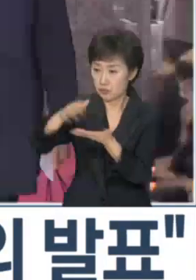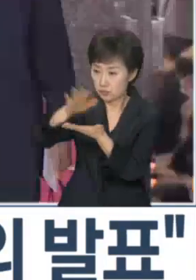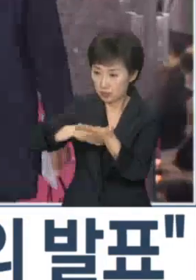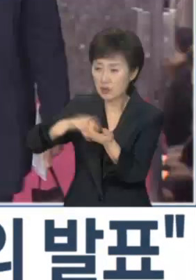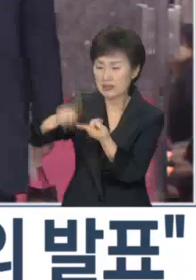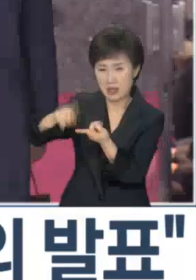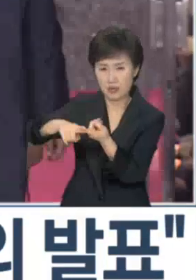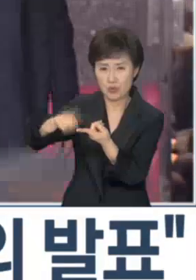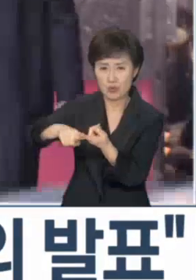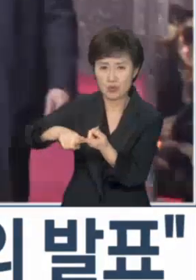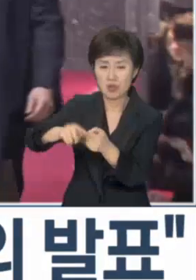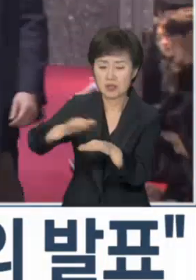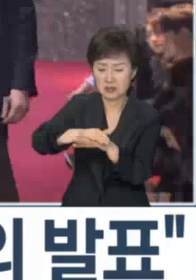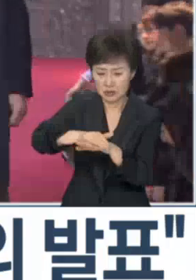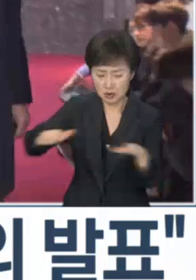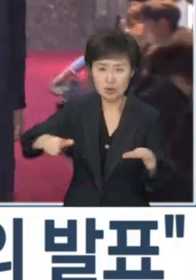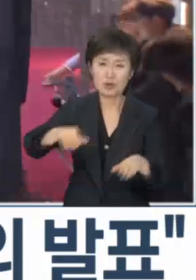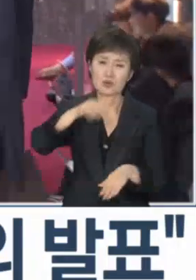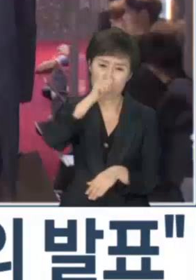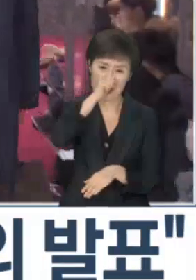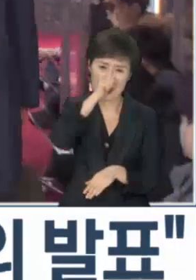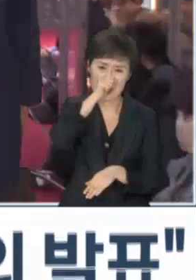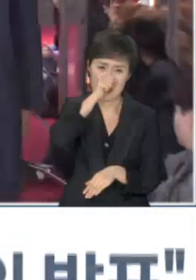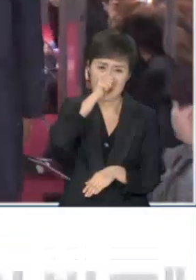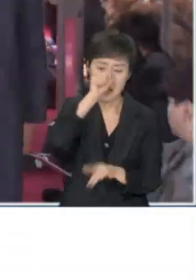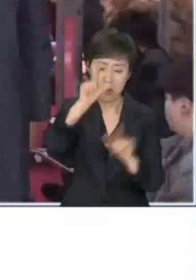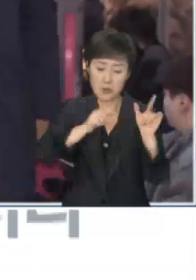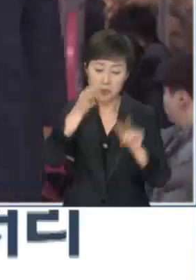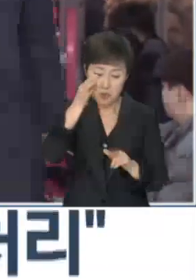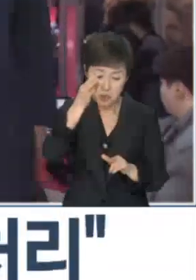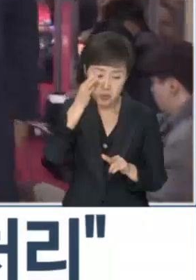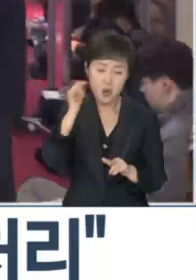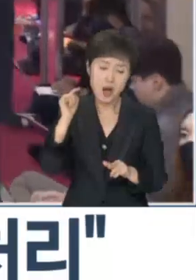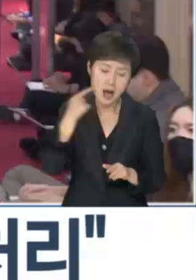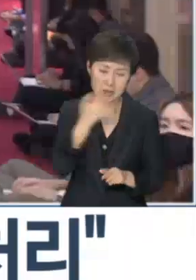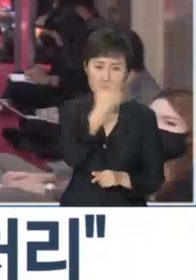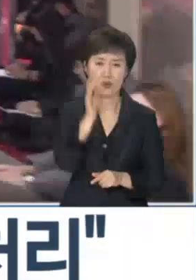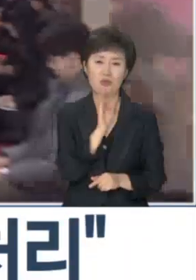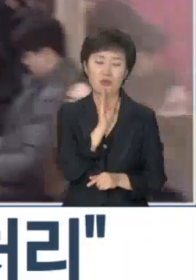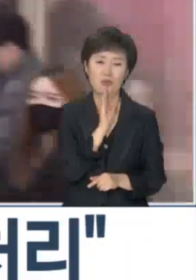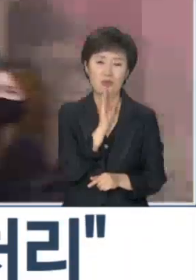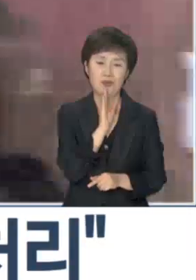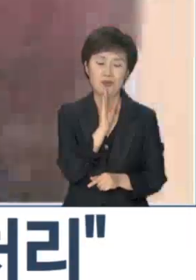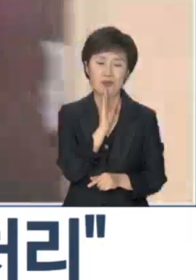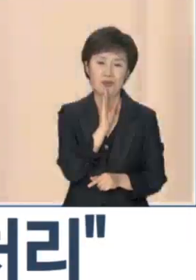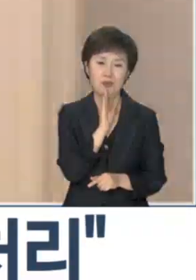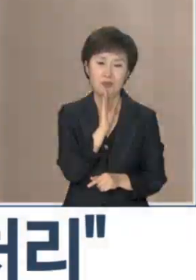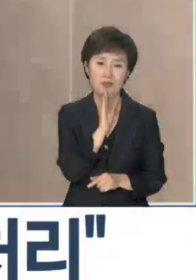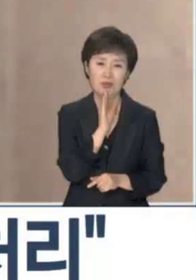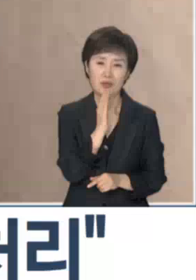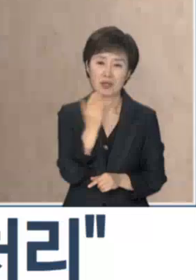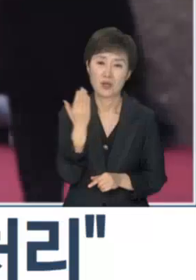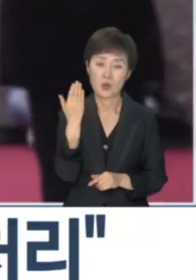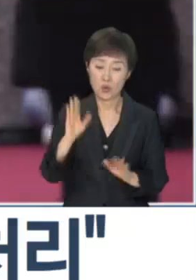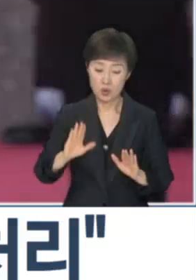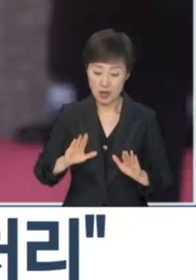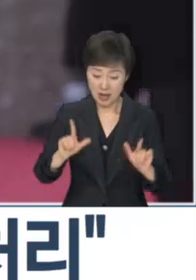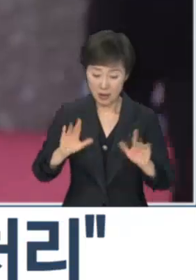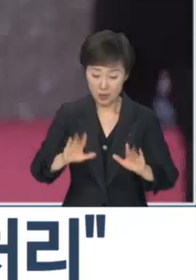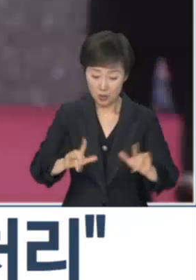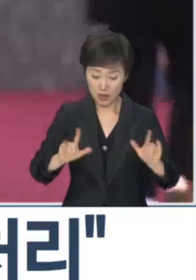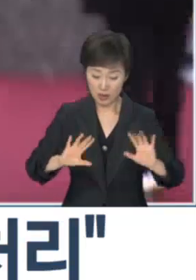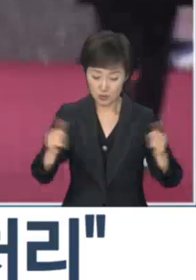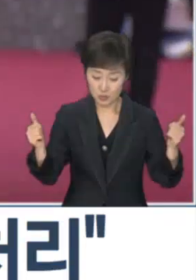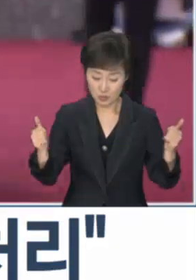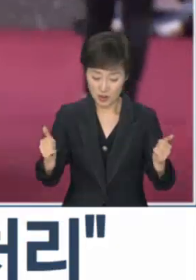해서 처리하는 그런 마지막 모습을 보여주는 것이 그나마 지난 이번 국회